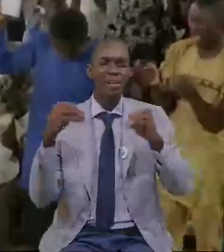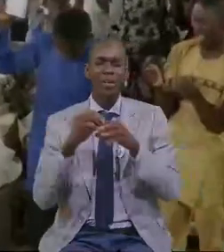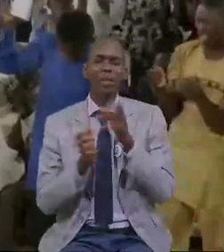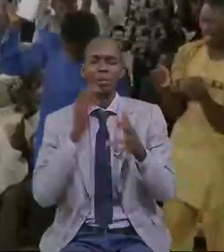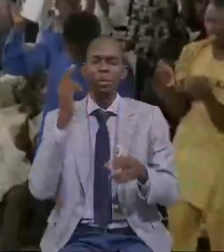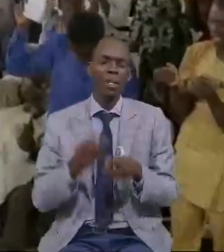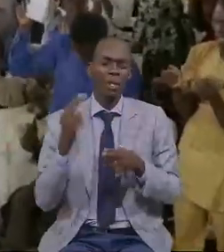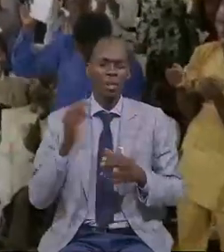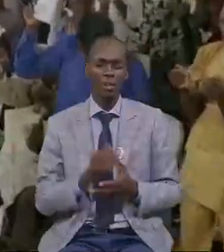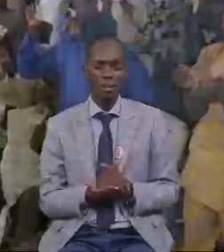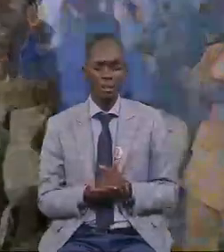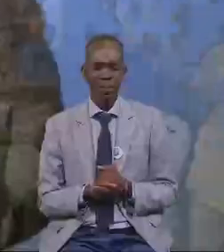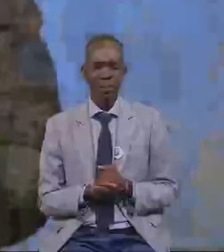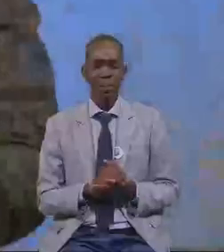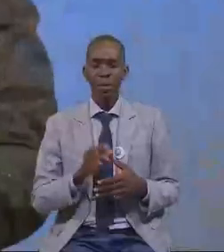de Jésus-Christ.